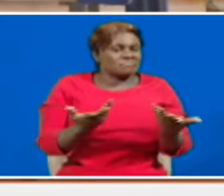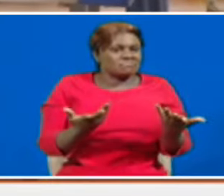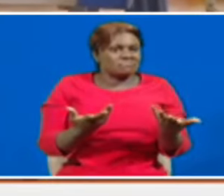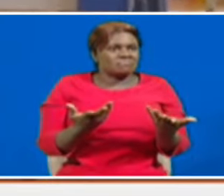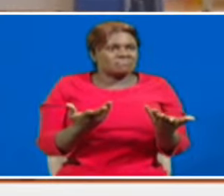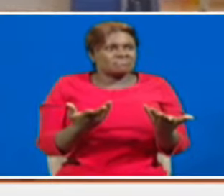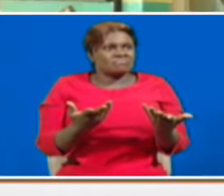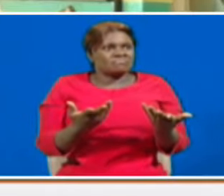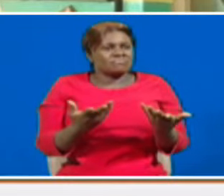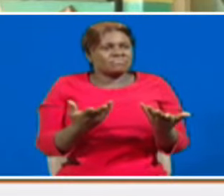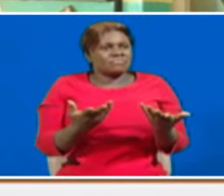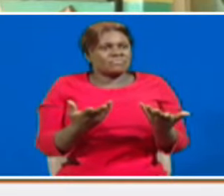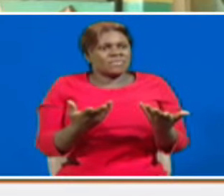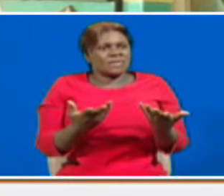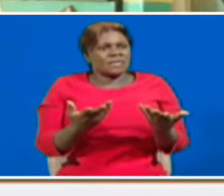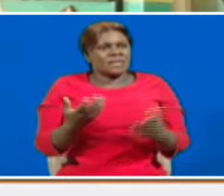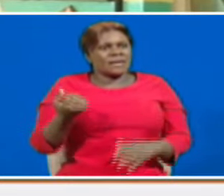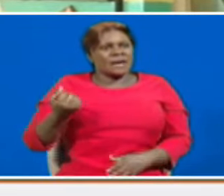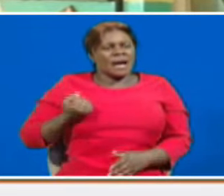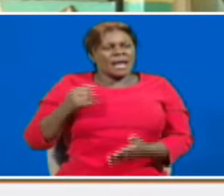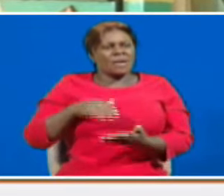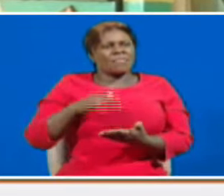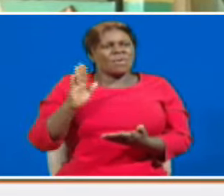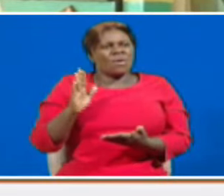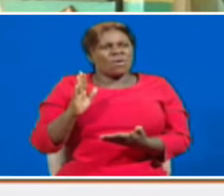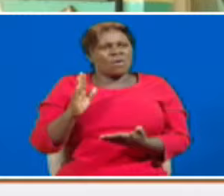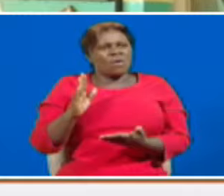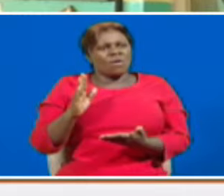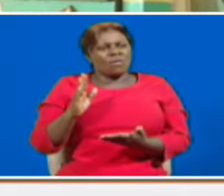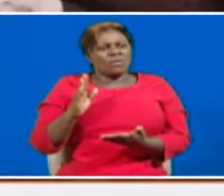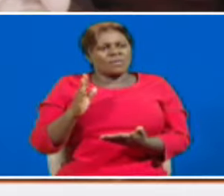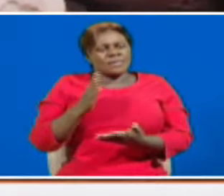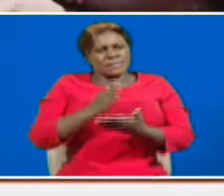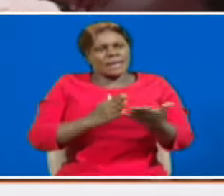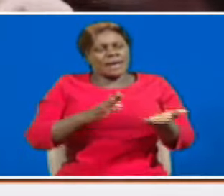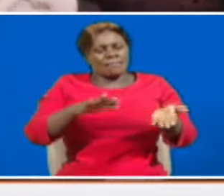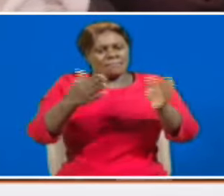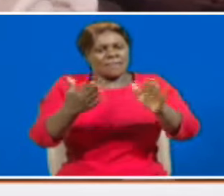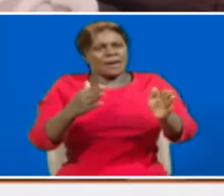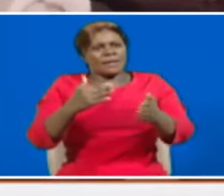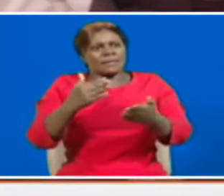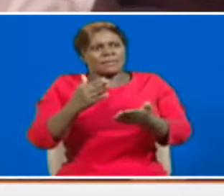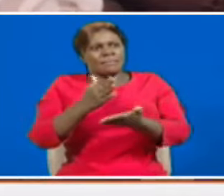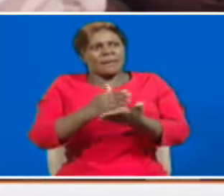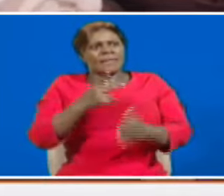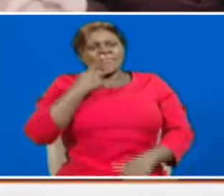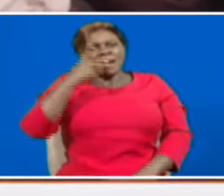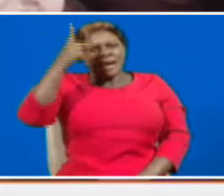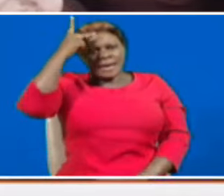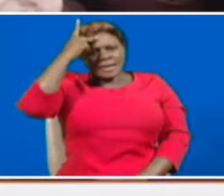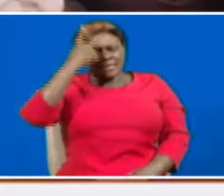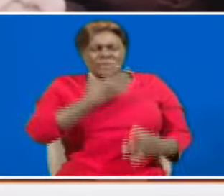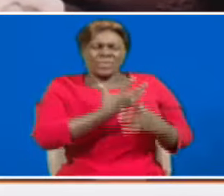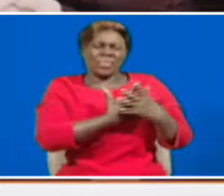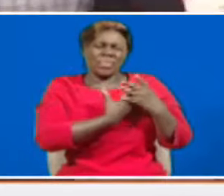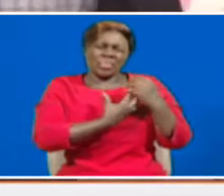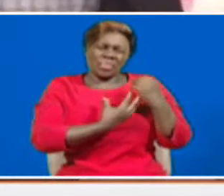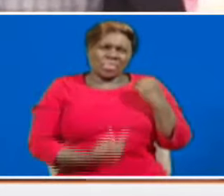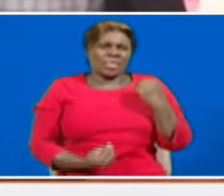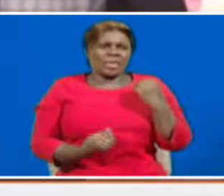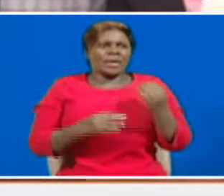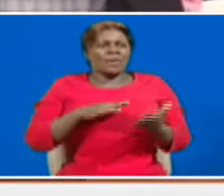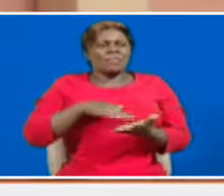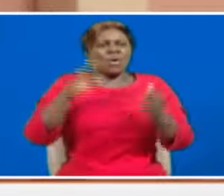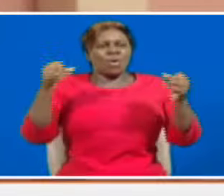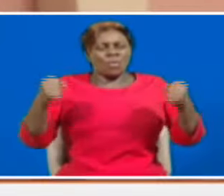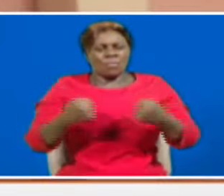huku pelvic kwanza wasichana wengi, wengine walidedi jiligonga vibaya sana. Baadhi ya wazazi wameeleza masikitiko yao kuhusu kuongezeka